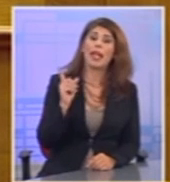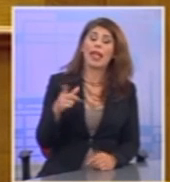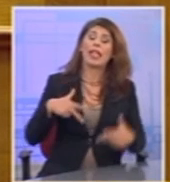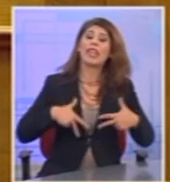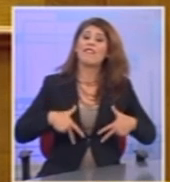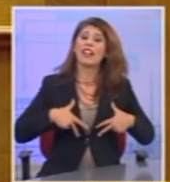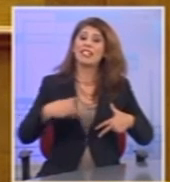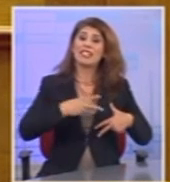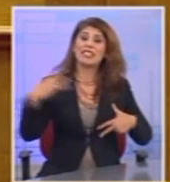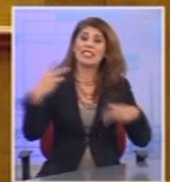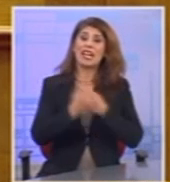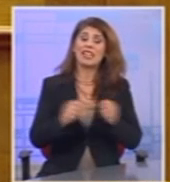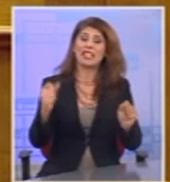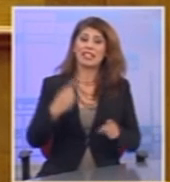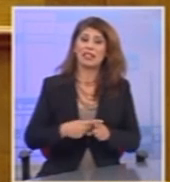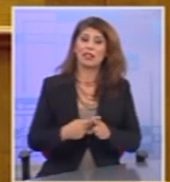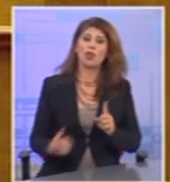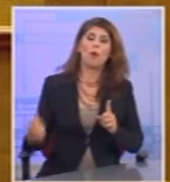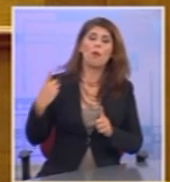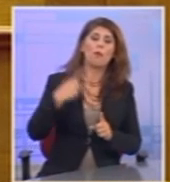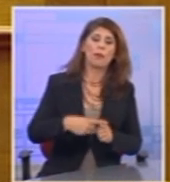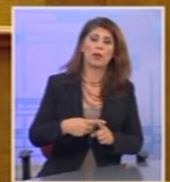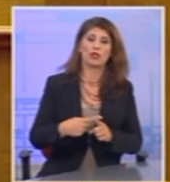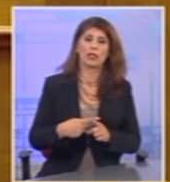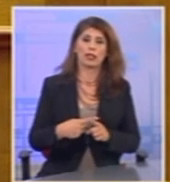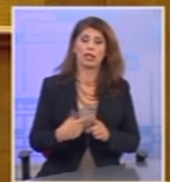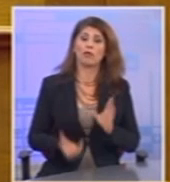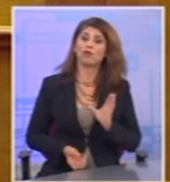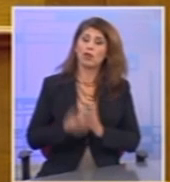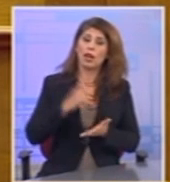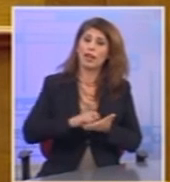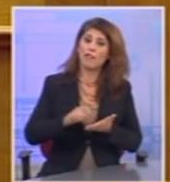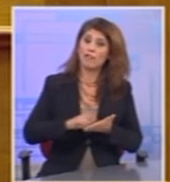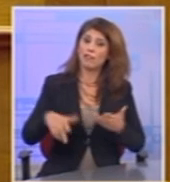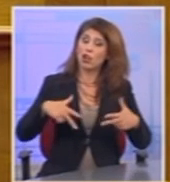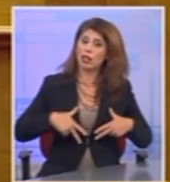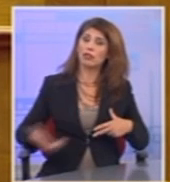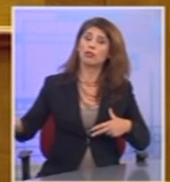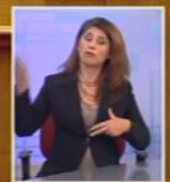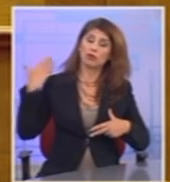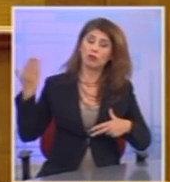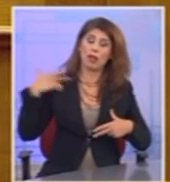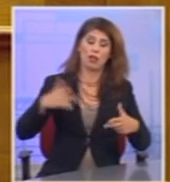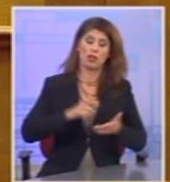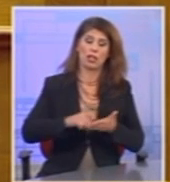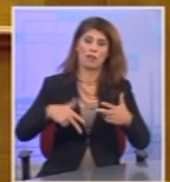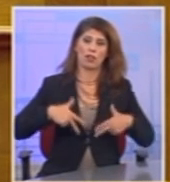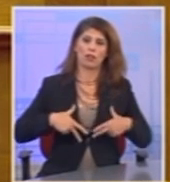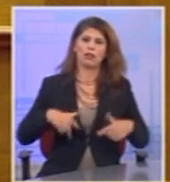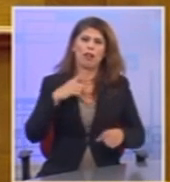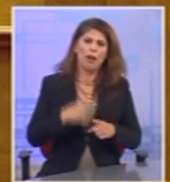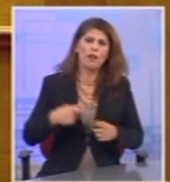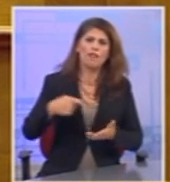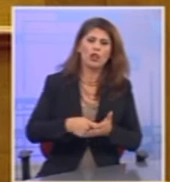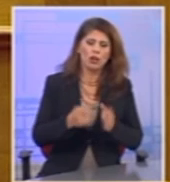δηλαδή το ΣΥΡΙΖΑ ΑΝΕΛ, προσθέτει νέους γραφειοκράτες πάνω στους παλιούς γραφειοκράτες και απλώς φορολογεί με